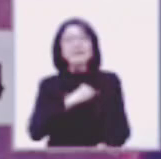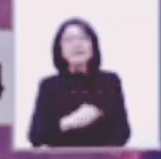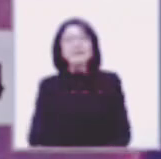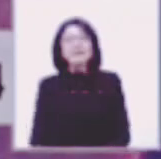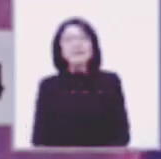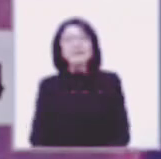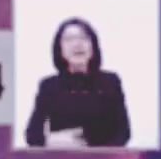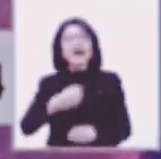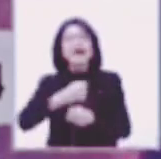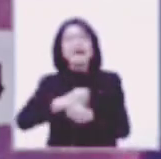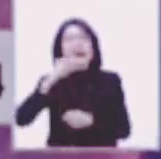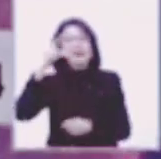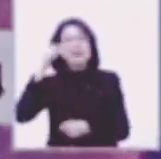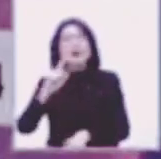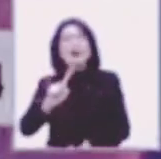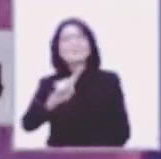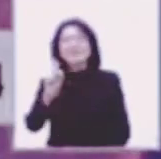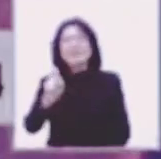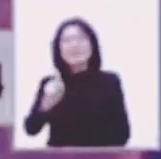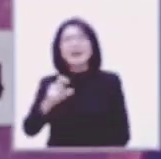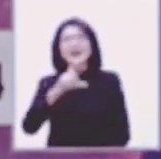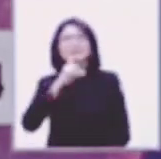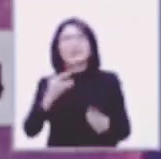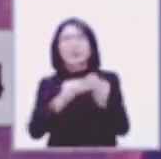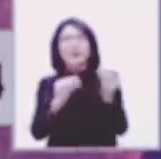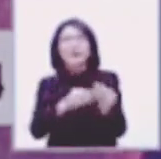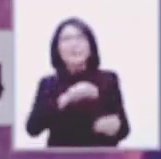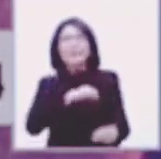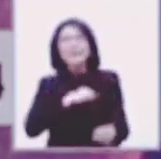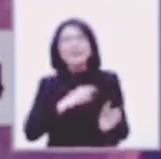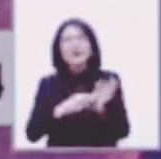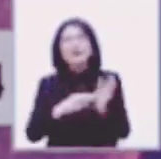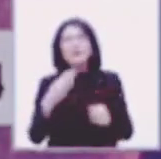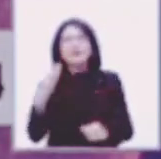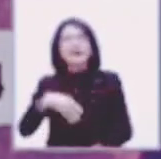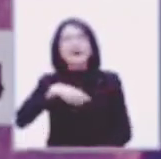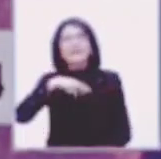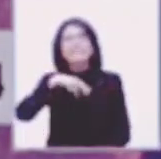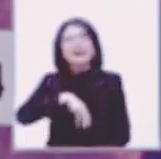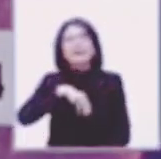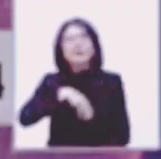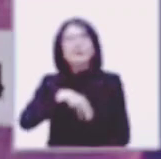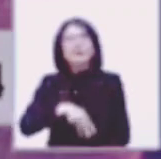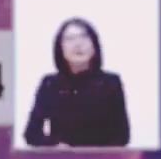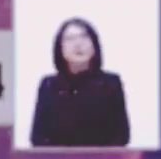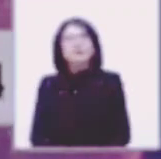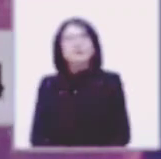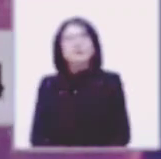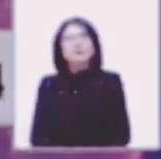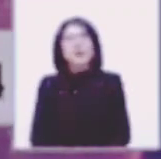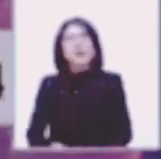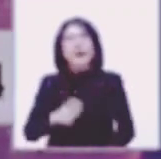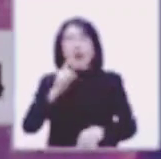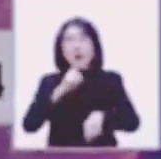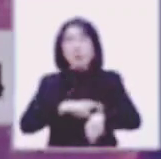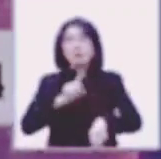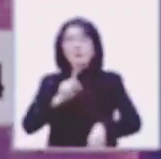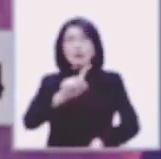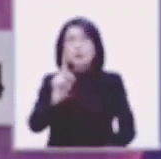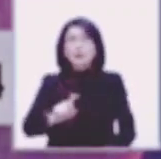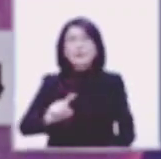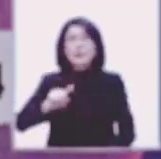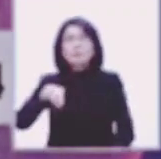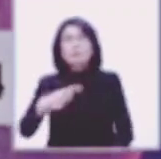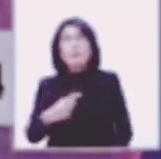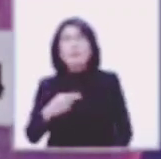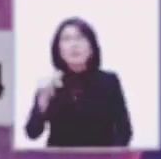Bapak Gibran Raka Buming Raka bertanya ke calon wakil presiden nomor urut 3 Bapak Mahfud MD. Bapak Gibran, waktu Anda 1 menit